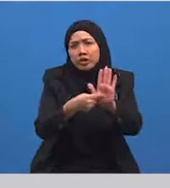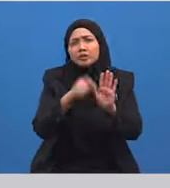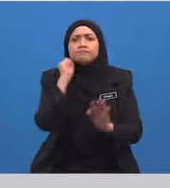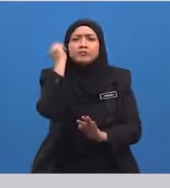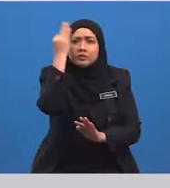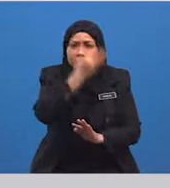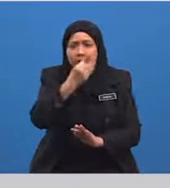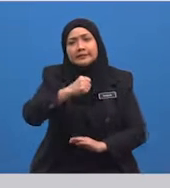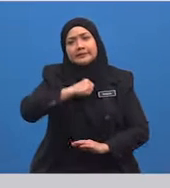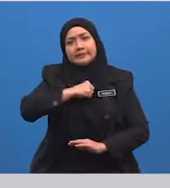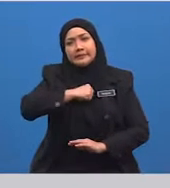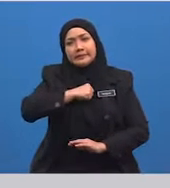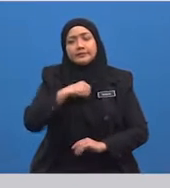masing-masing.